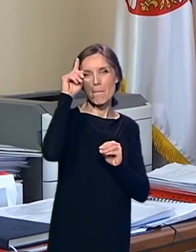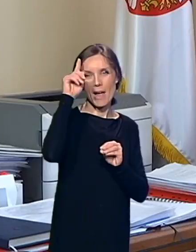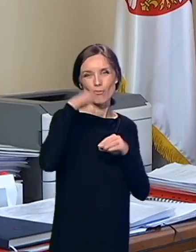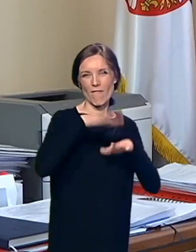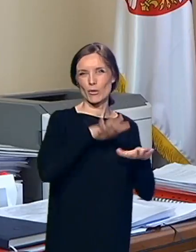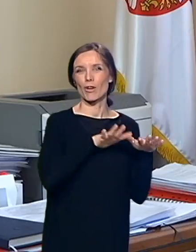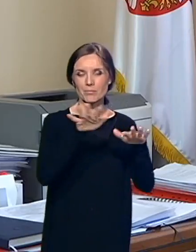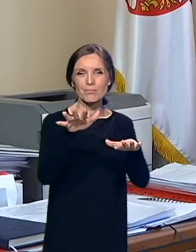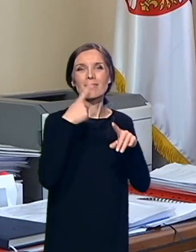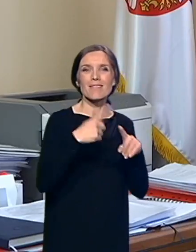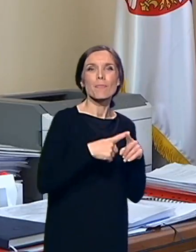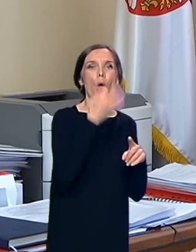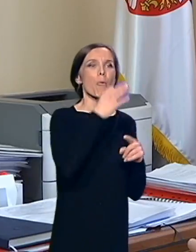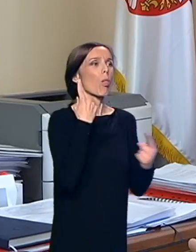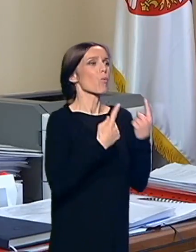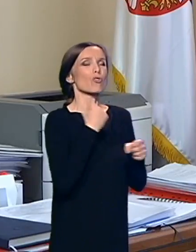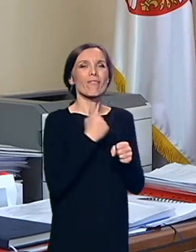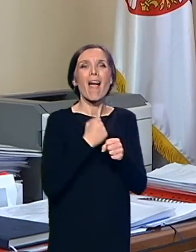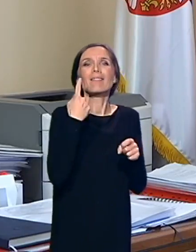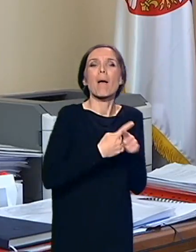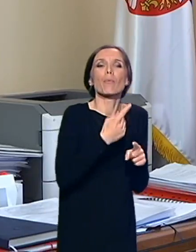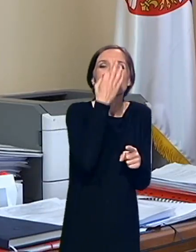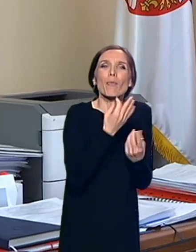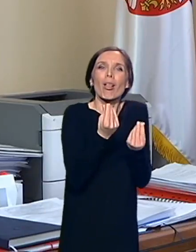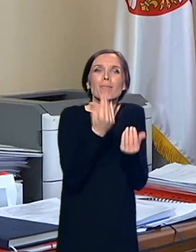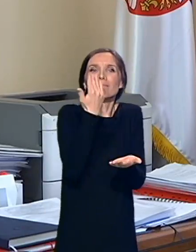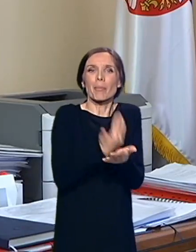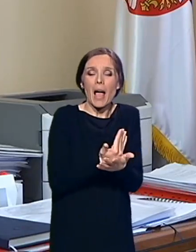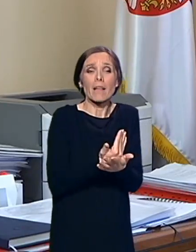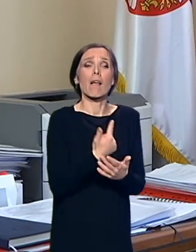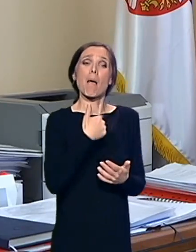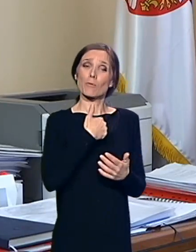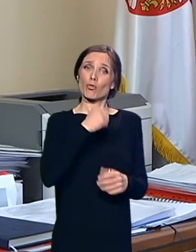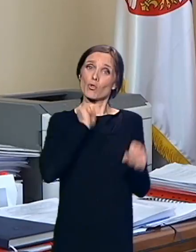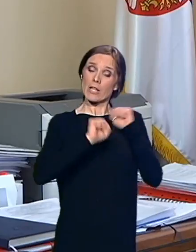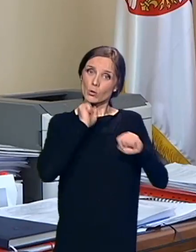efekta boljih plata. Mi ćemo, znači, se potruditi da